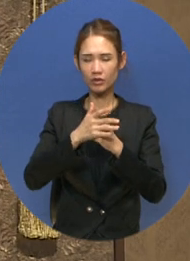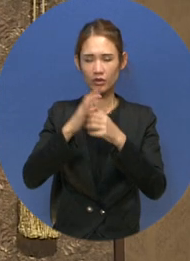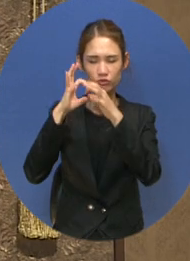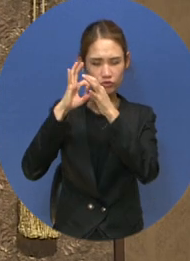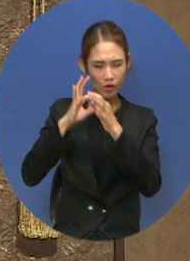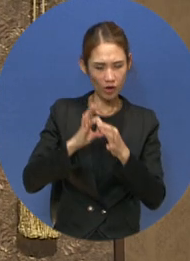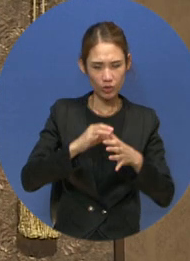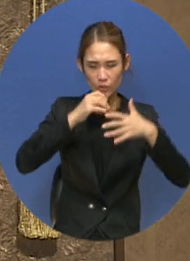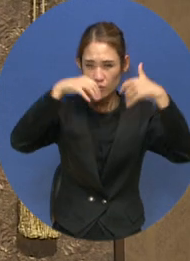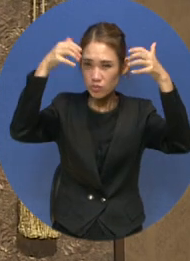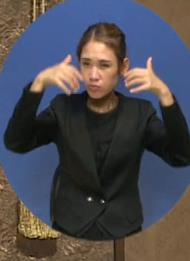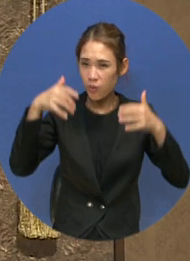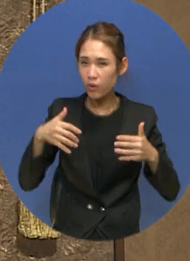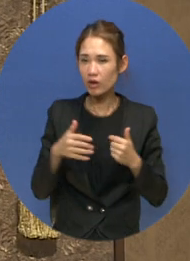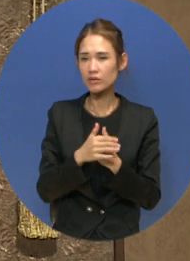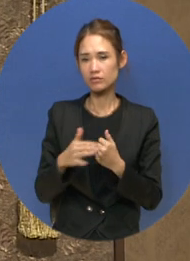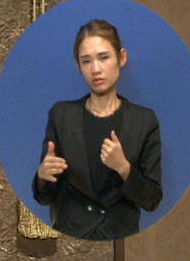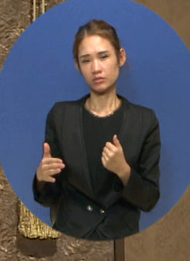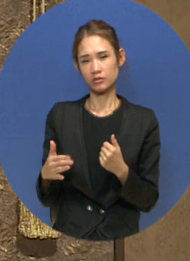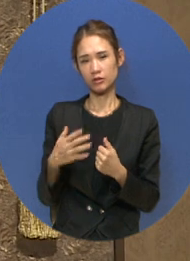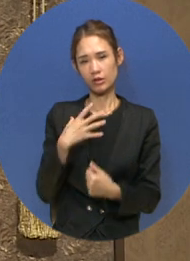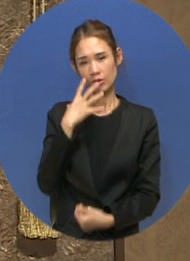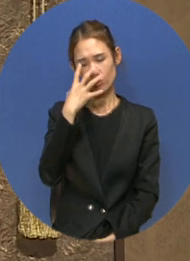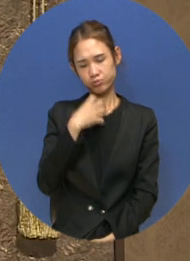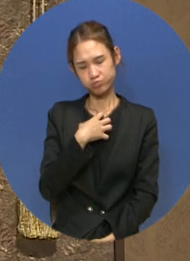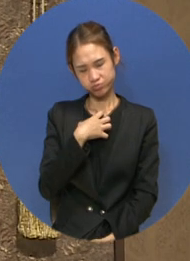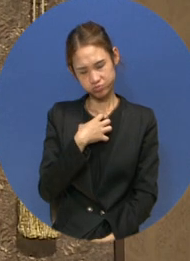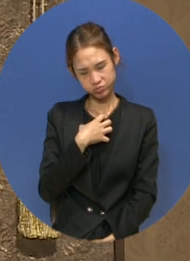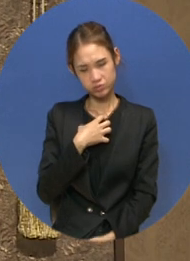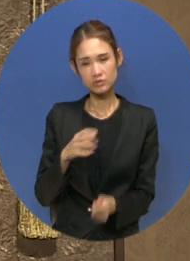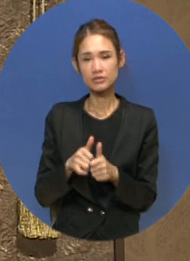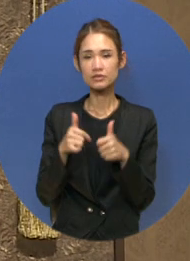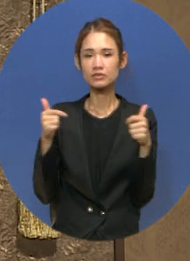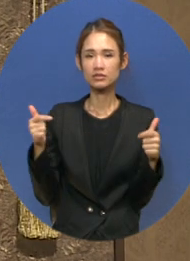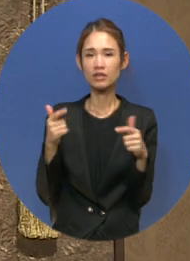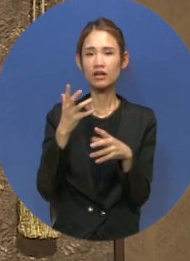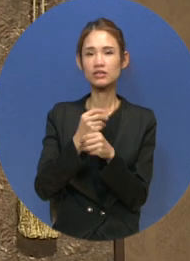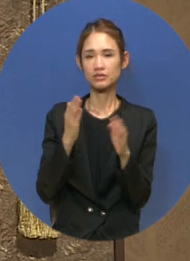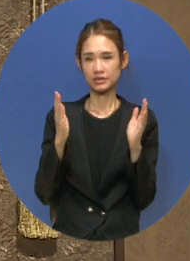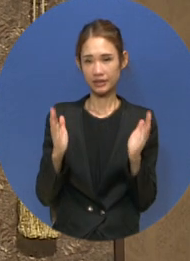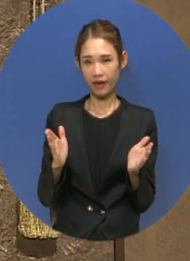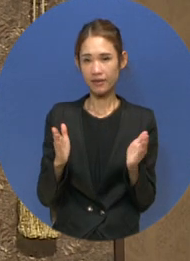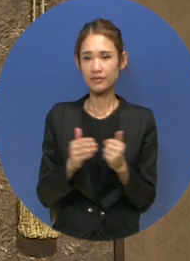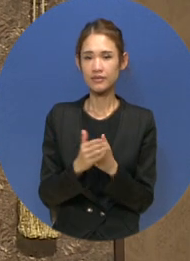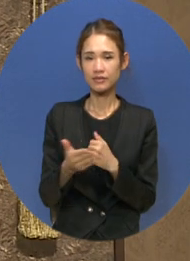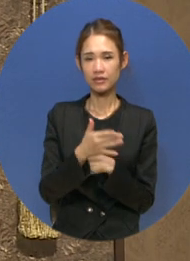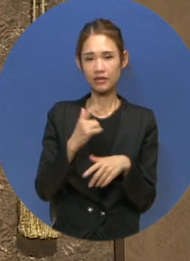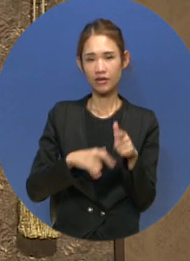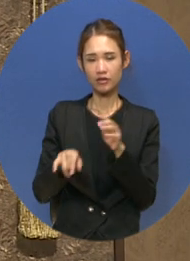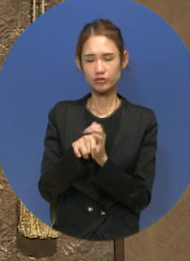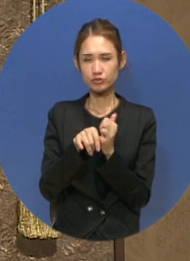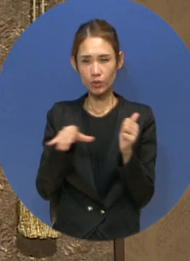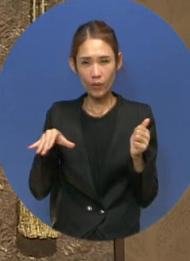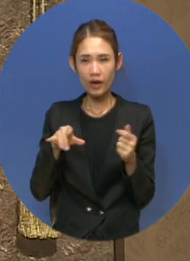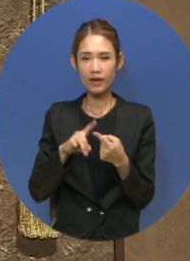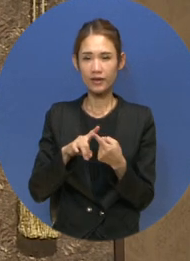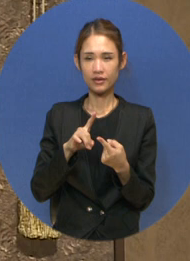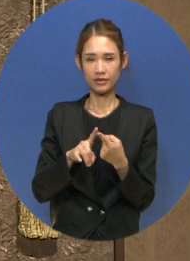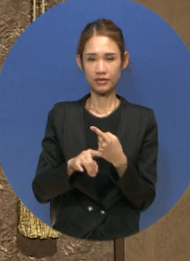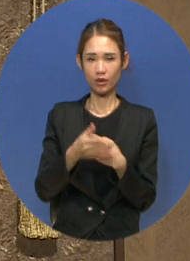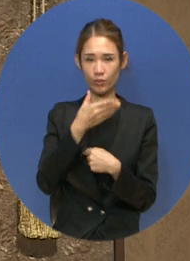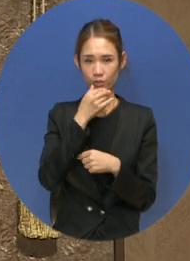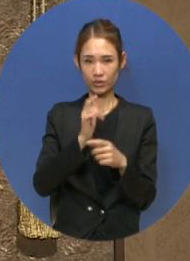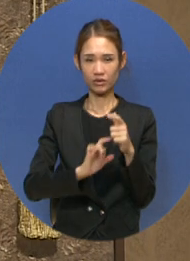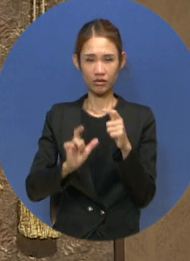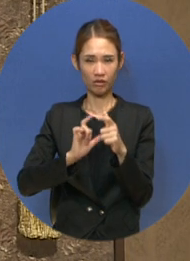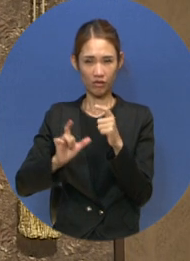계속되는 장마로 인해서 굉장히 우울함이 증가되고 있는 시기인데요. 이럴 때일수록 소외계층에 대한 복지가